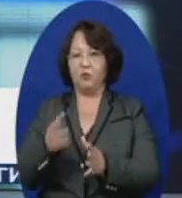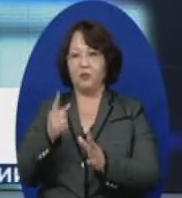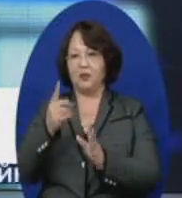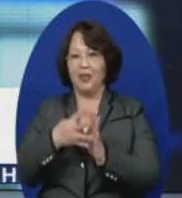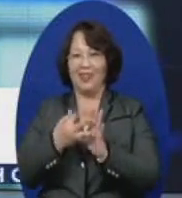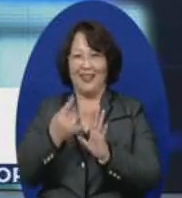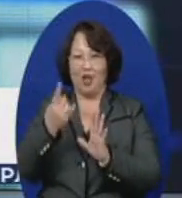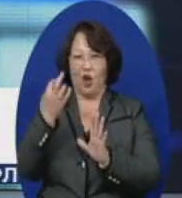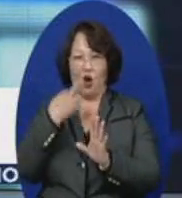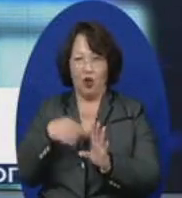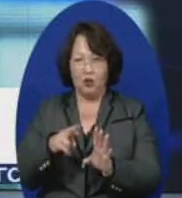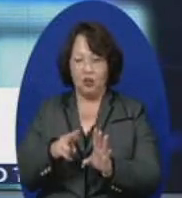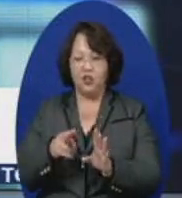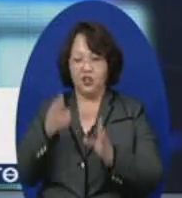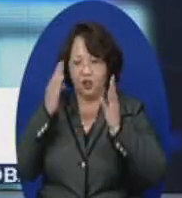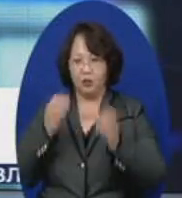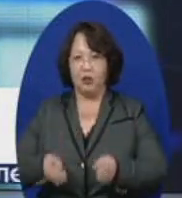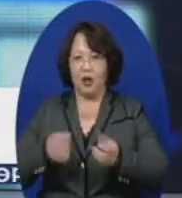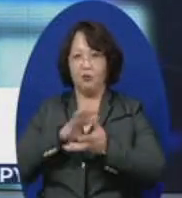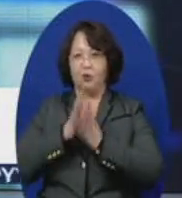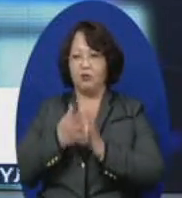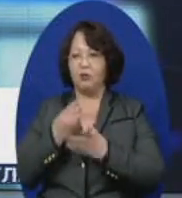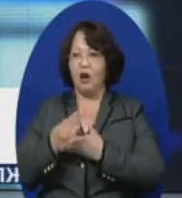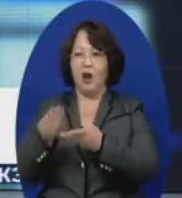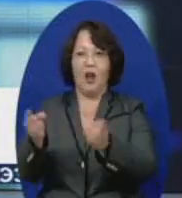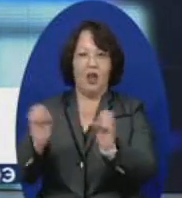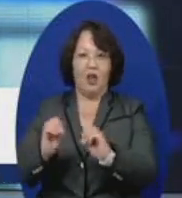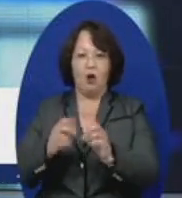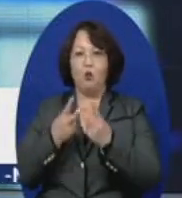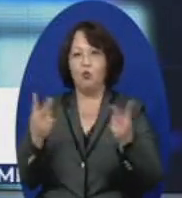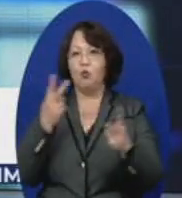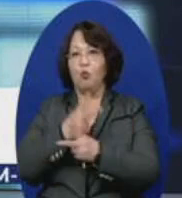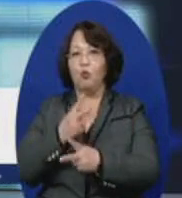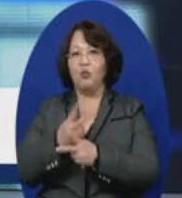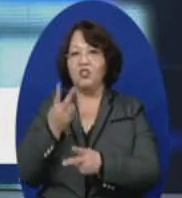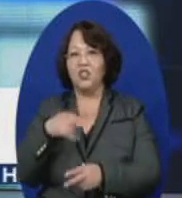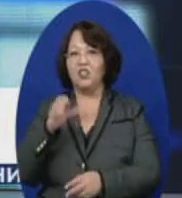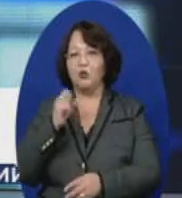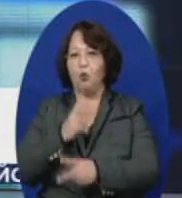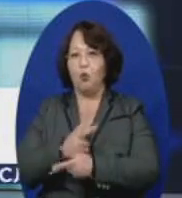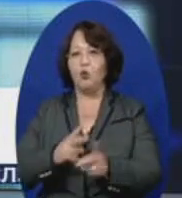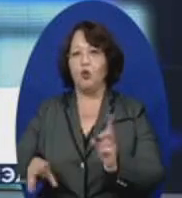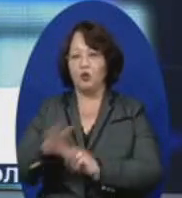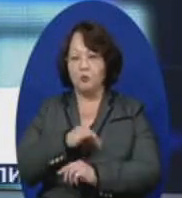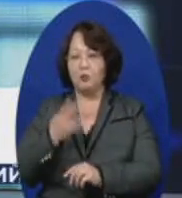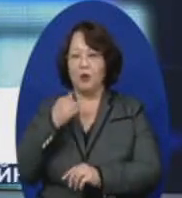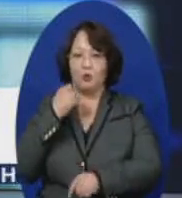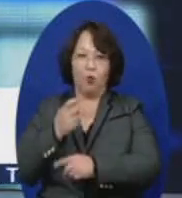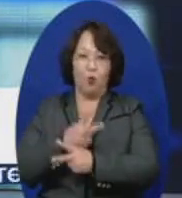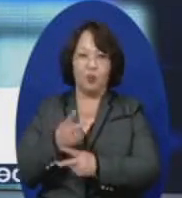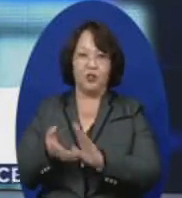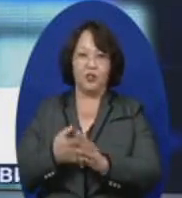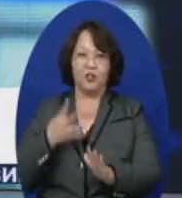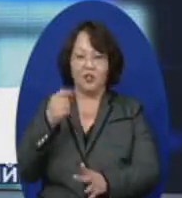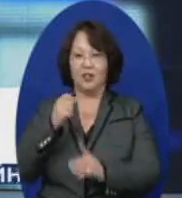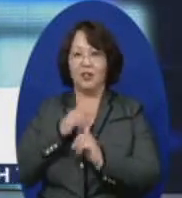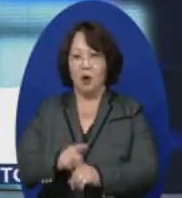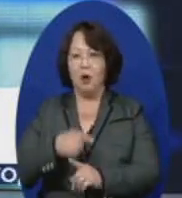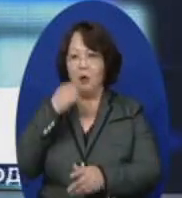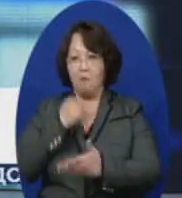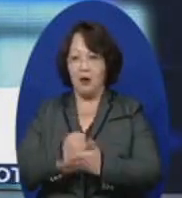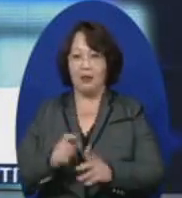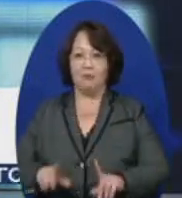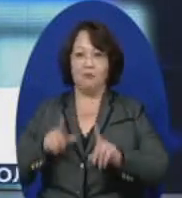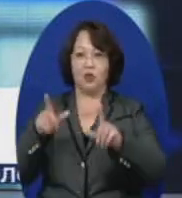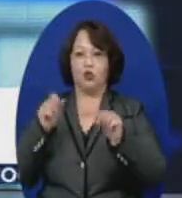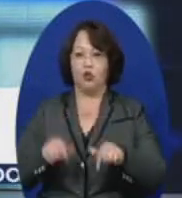гарч байсан ч шагнал эзэндээ очиагүй байсан юм. Харин үндсэн хууль болон нийслэлийн иргэцэн байдлын тухай хуулийн шинжилгээний хүрээнд батламжийг